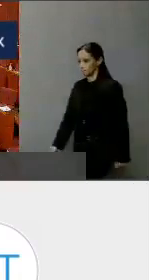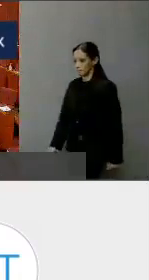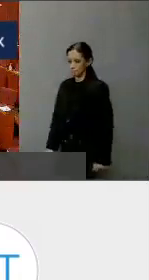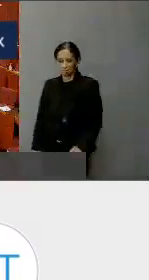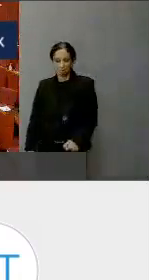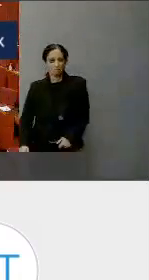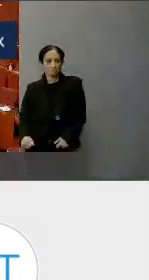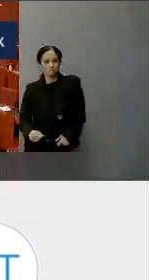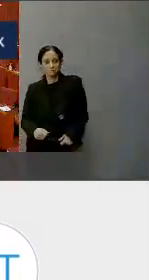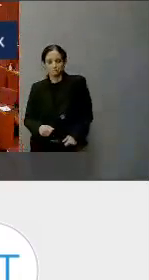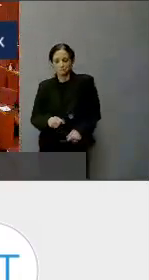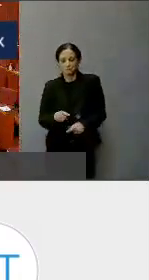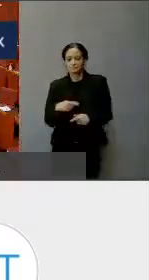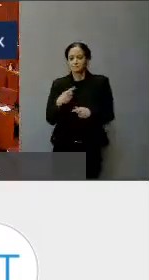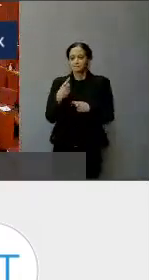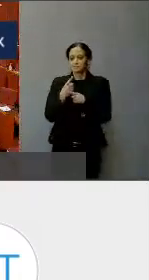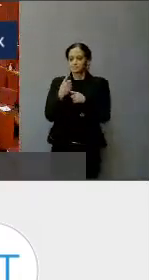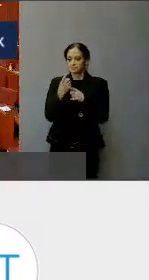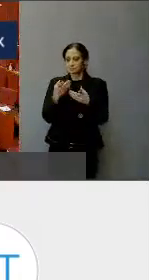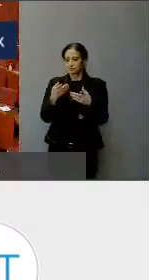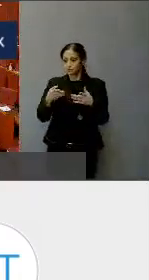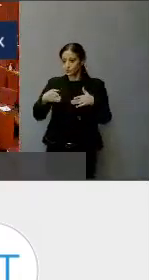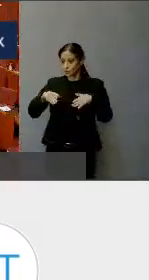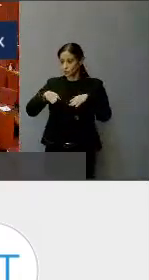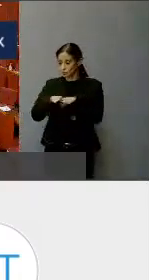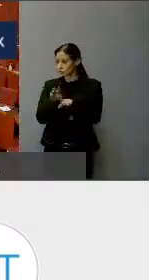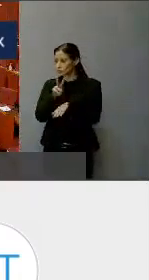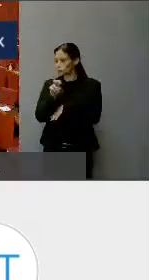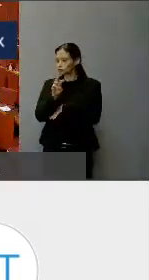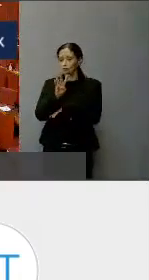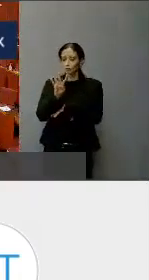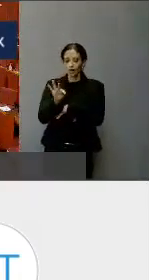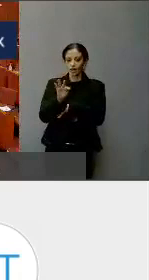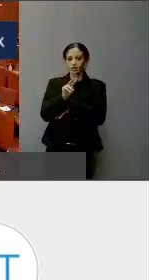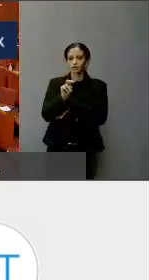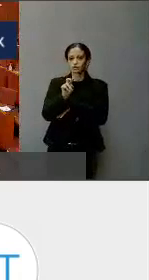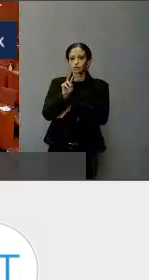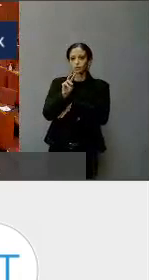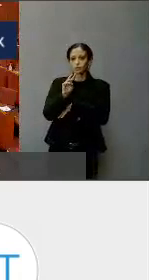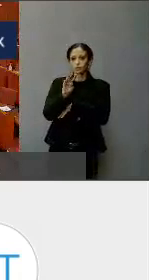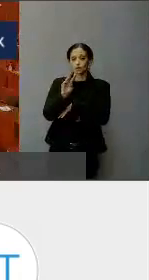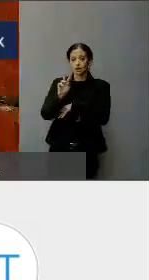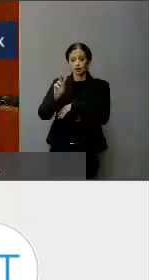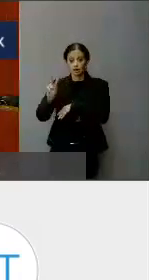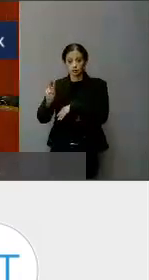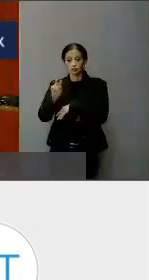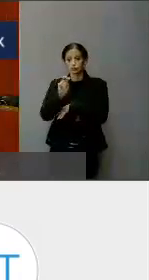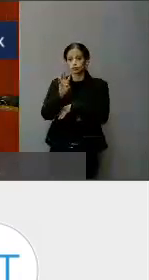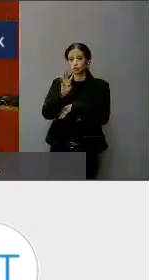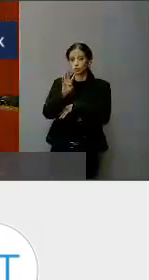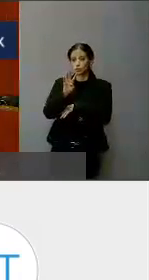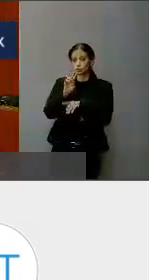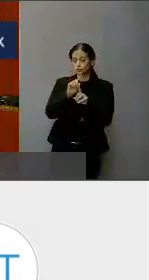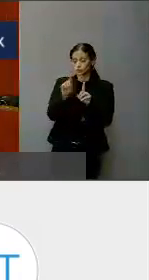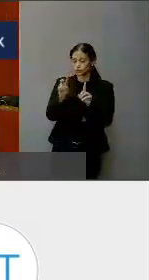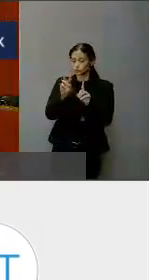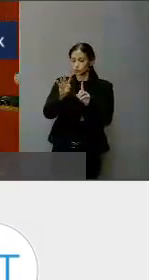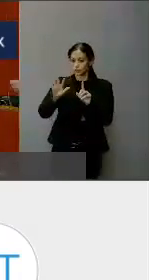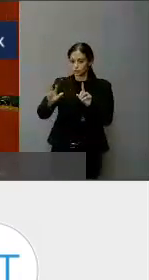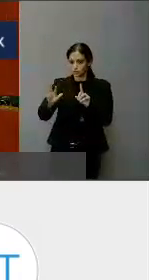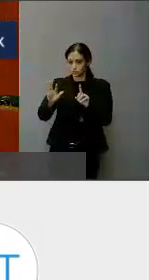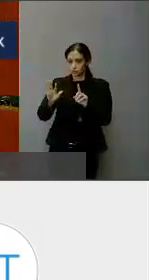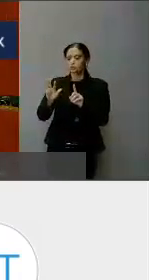tanto vado a chiudere con il 240 242 243 245